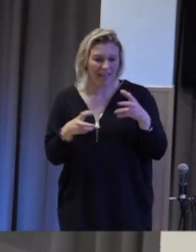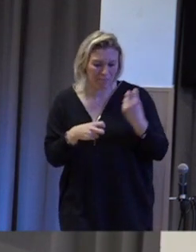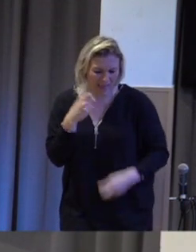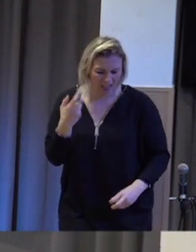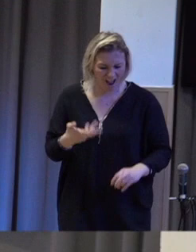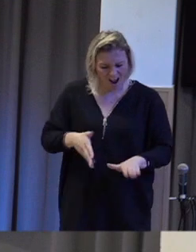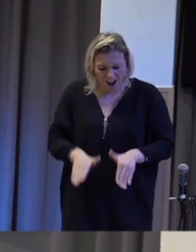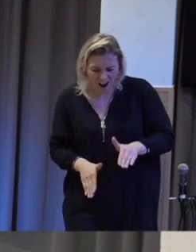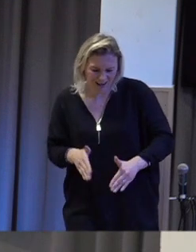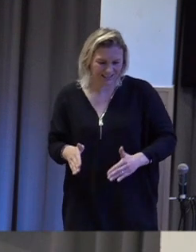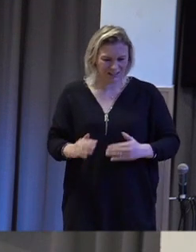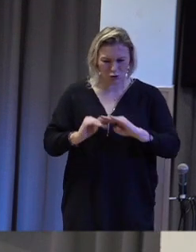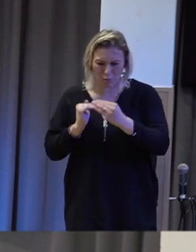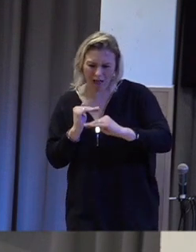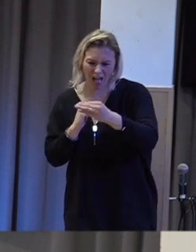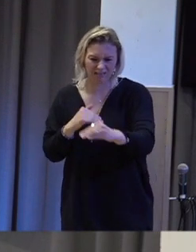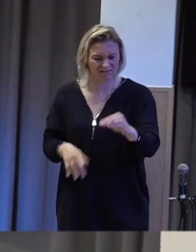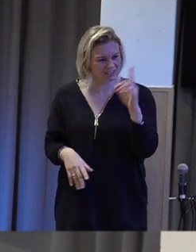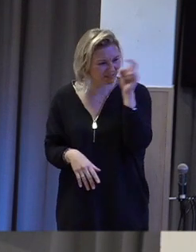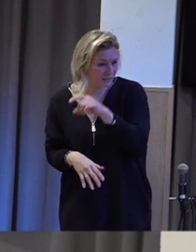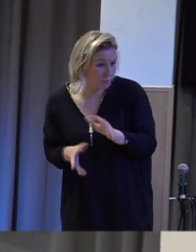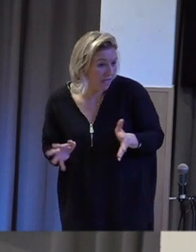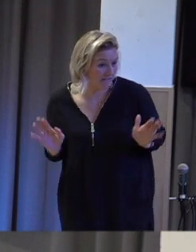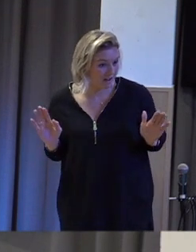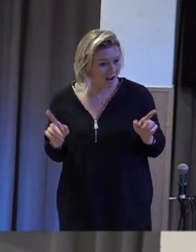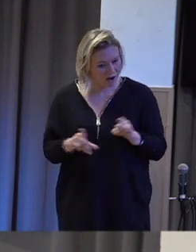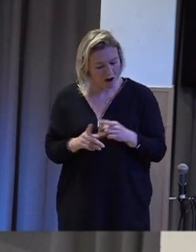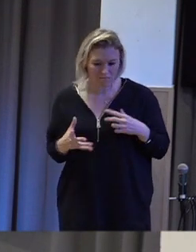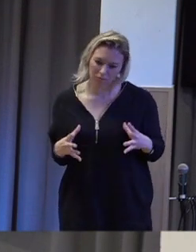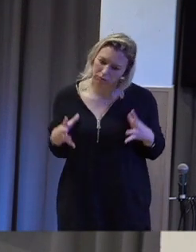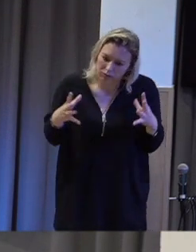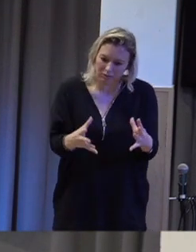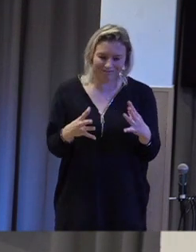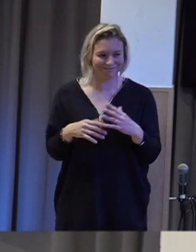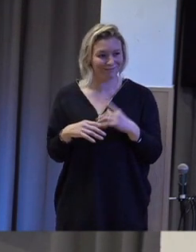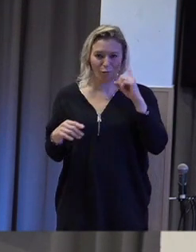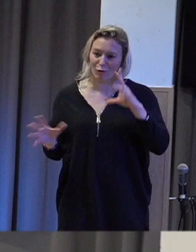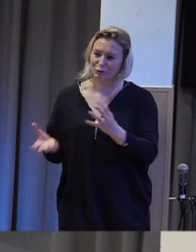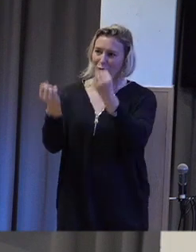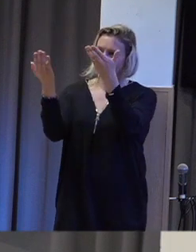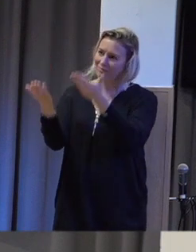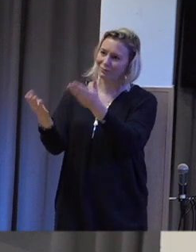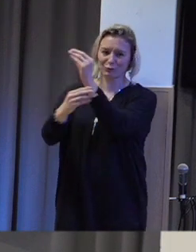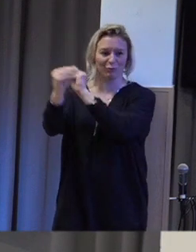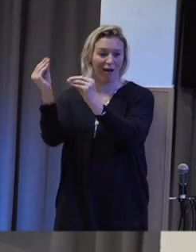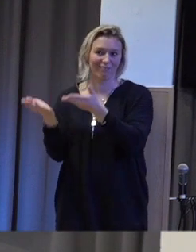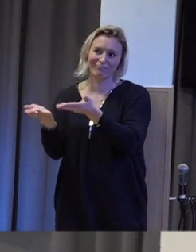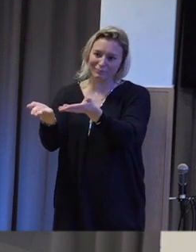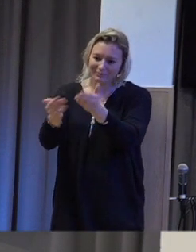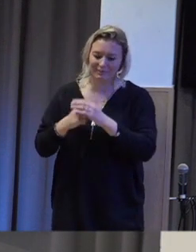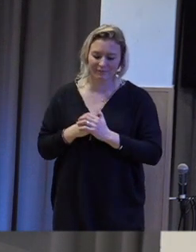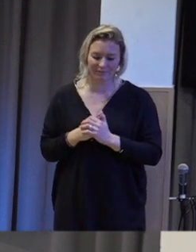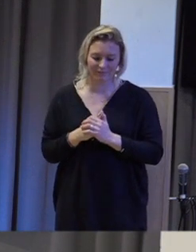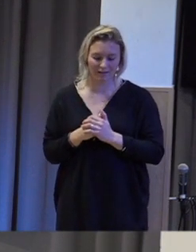mal. Le chemin était peut-être rocailleux. Mais c'était la personne sur sa monture qui l'intéressait. Lui, il